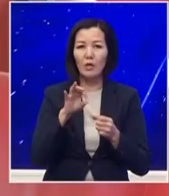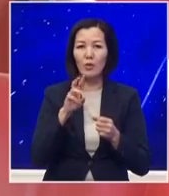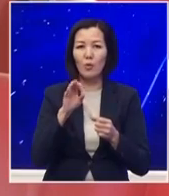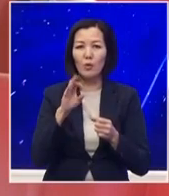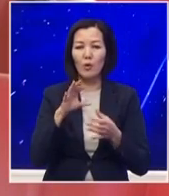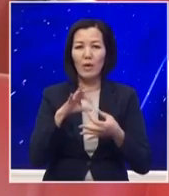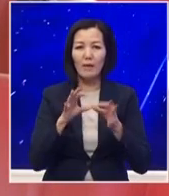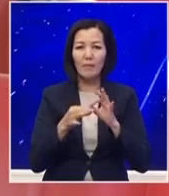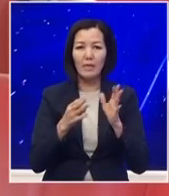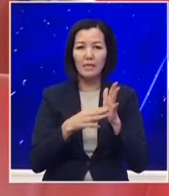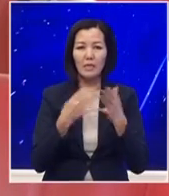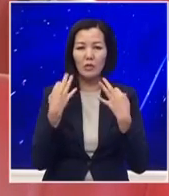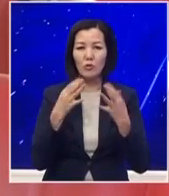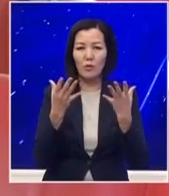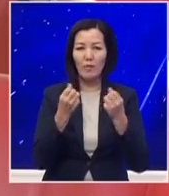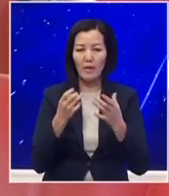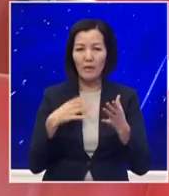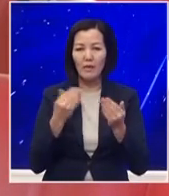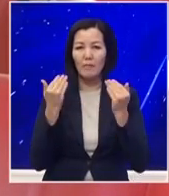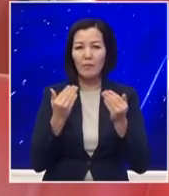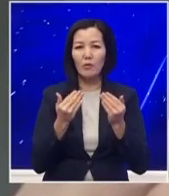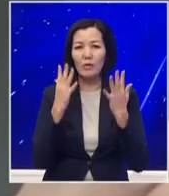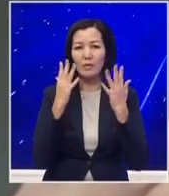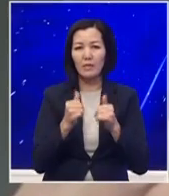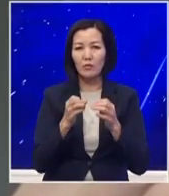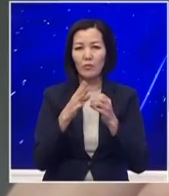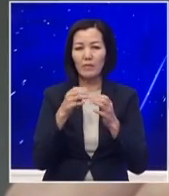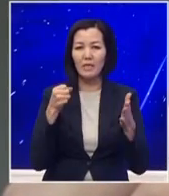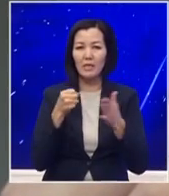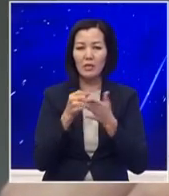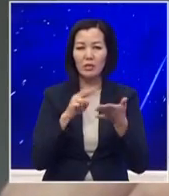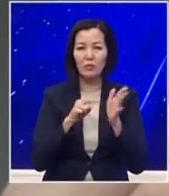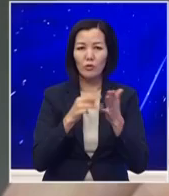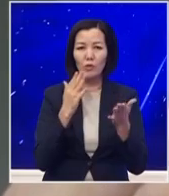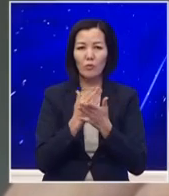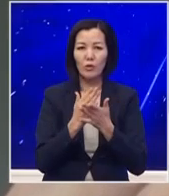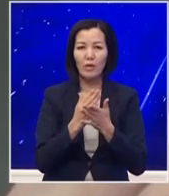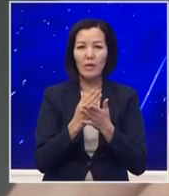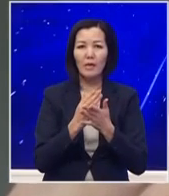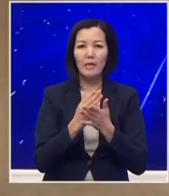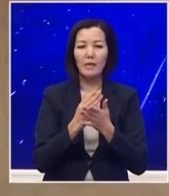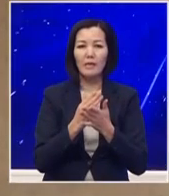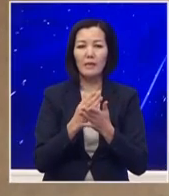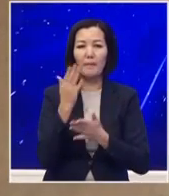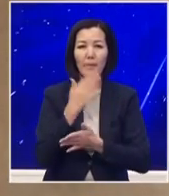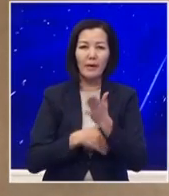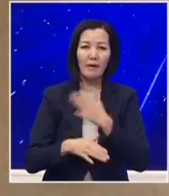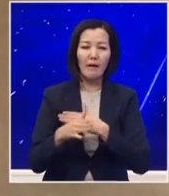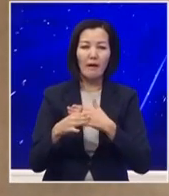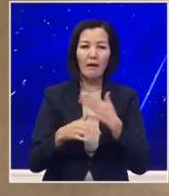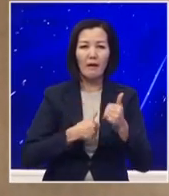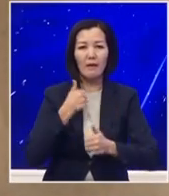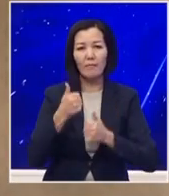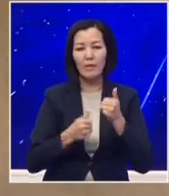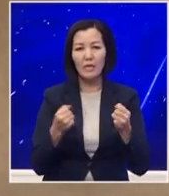Токио олимпиадасына 8 жолдама жеңіп алған. Биыл олардың санын 15-ке жеткізу көзделіп отыр. Сонымен қатар паралимпиада,